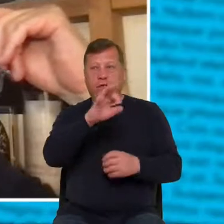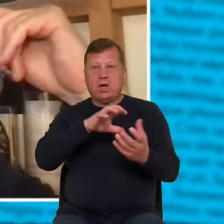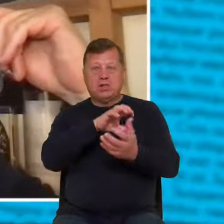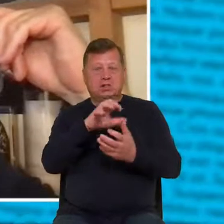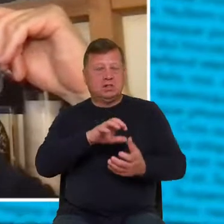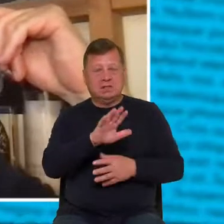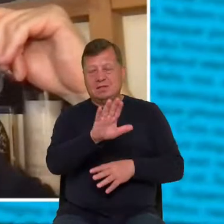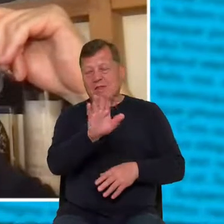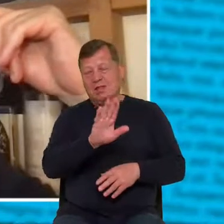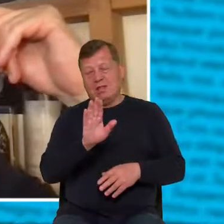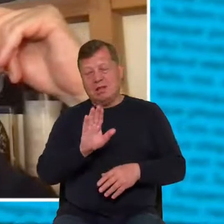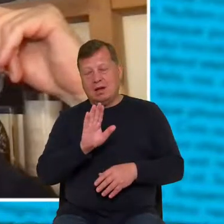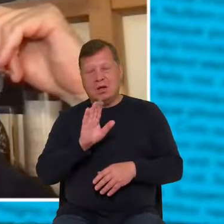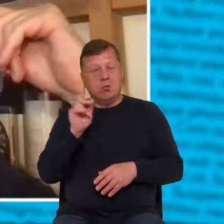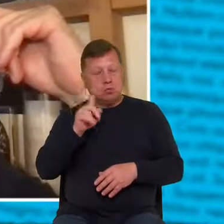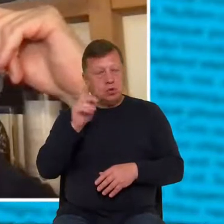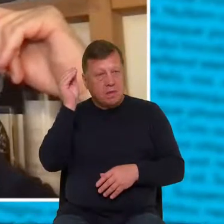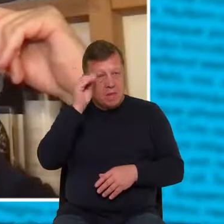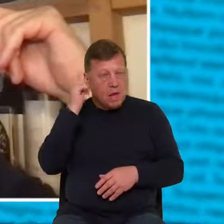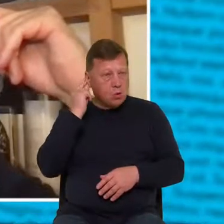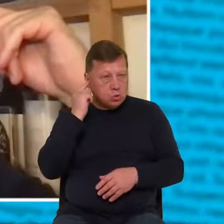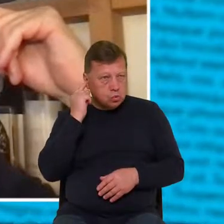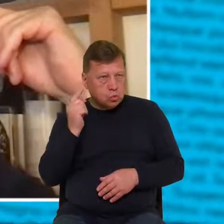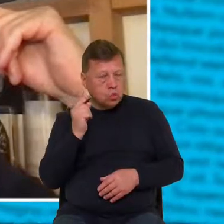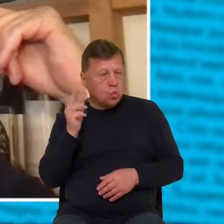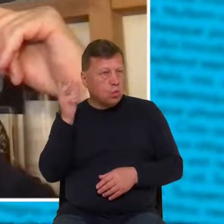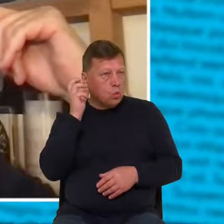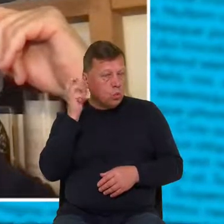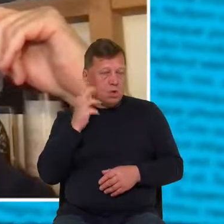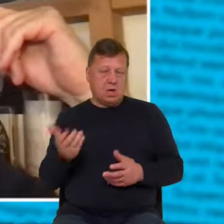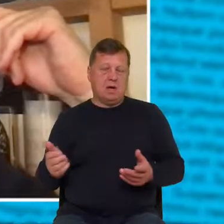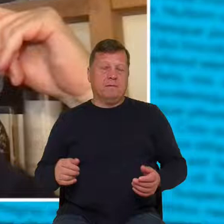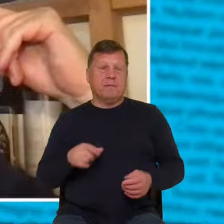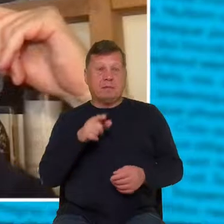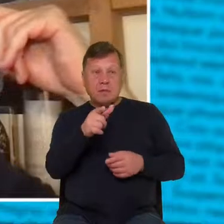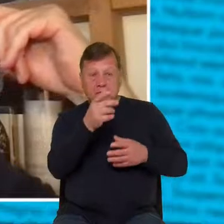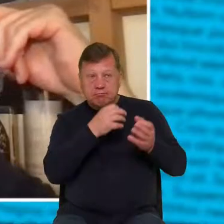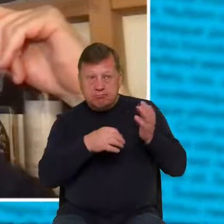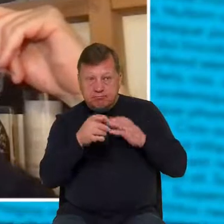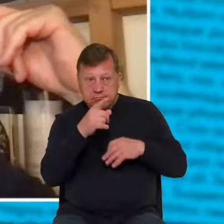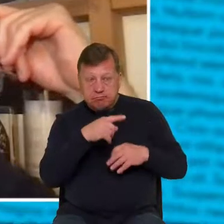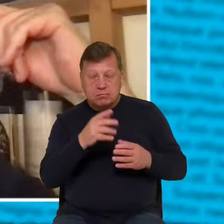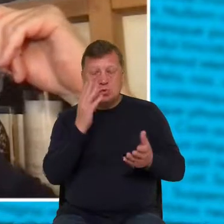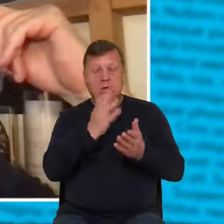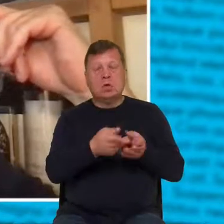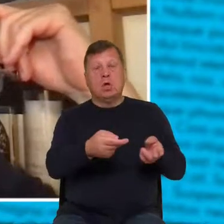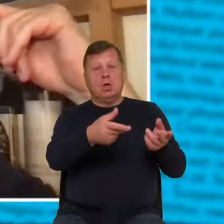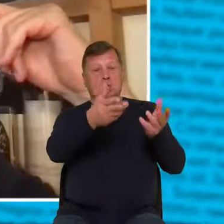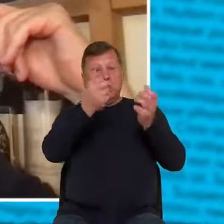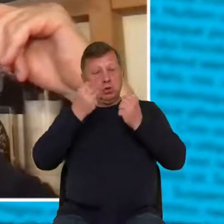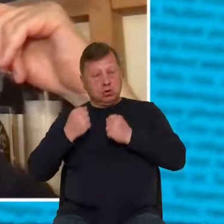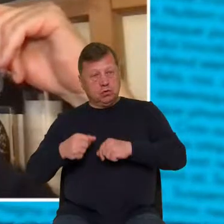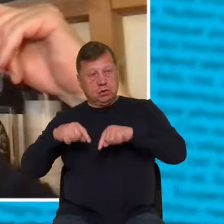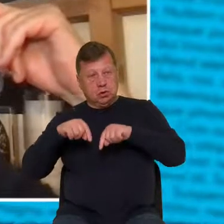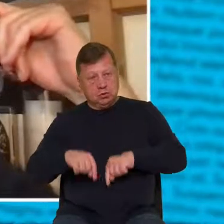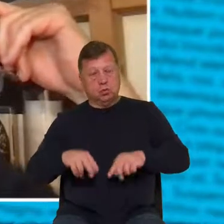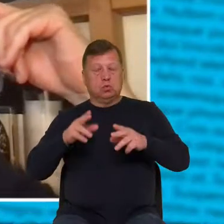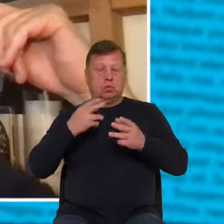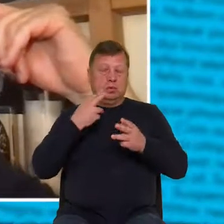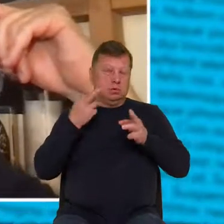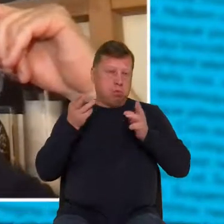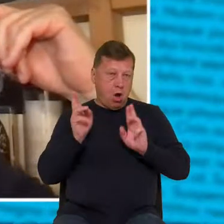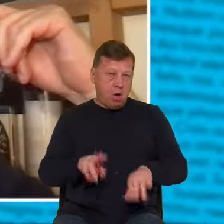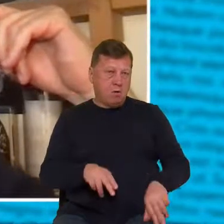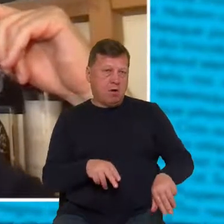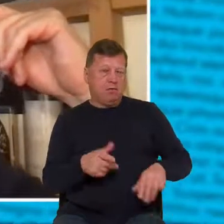narzucić się innemu miejscu, uczymy się słuchać. I tę historię zasłyszaną przynosimy ze sobą z powrotem. I to dotyczy wielu